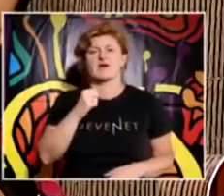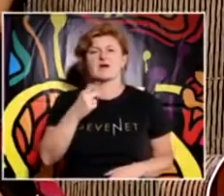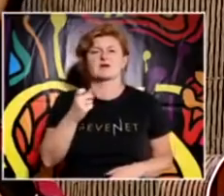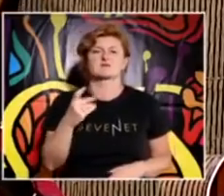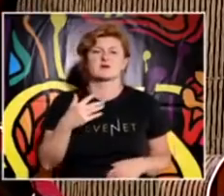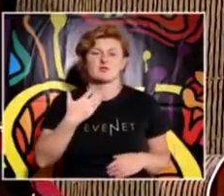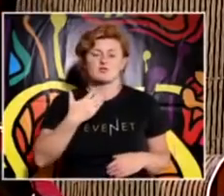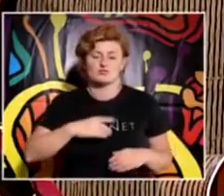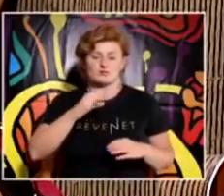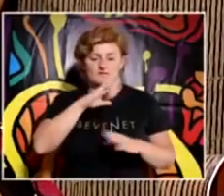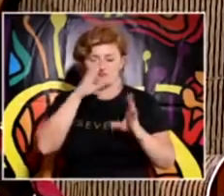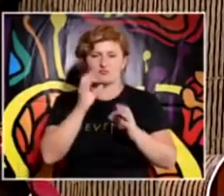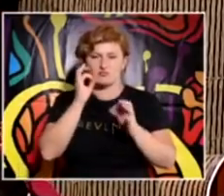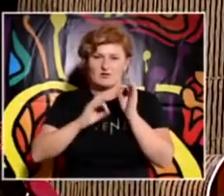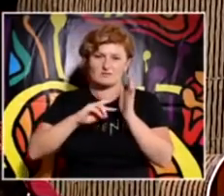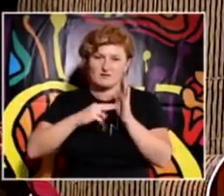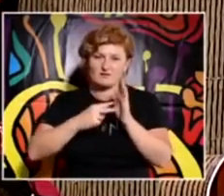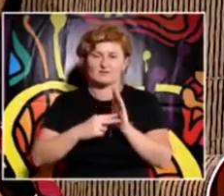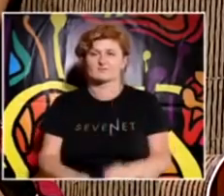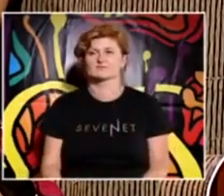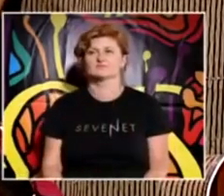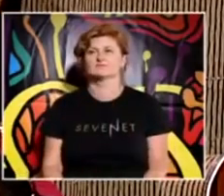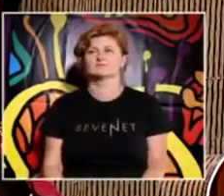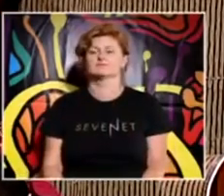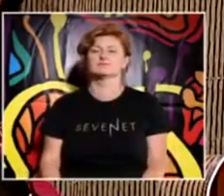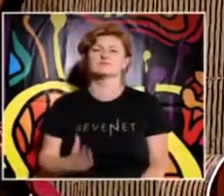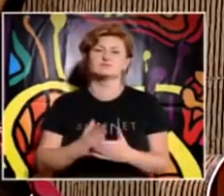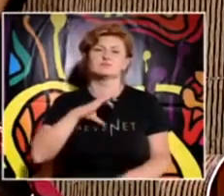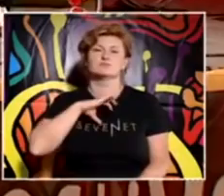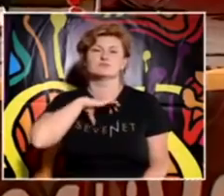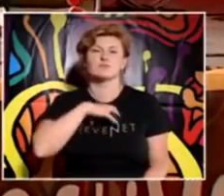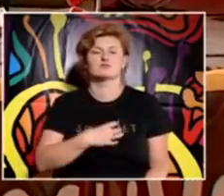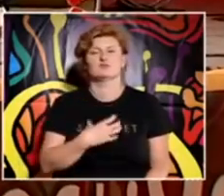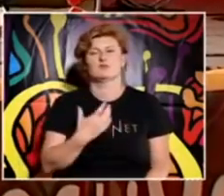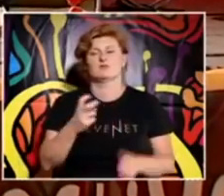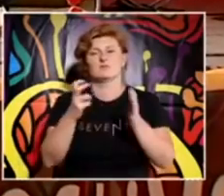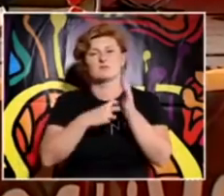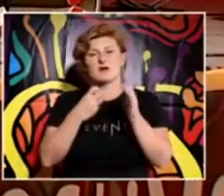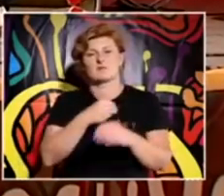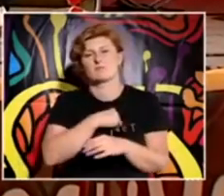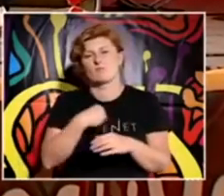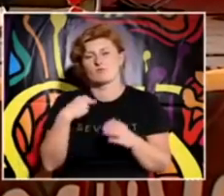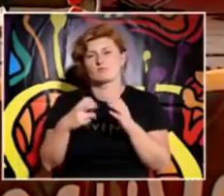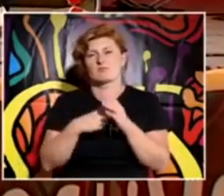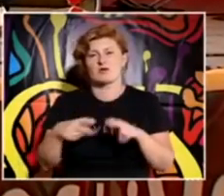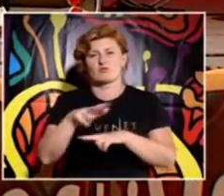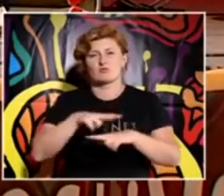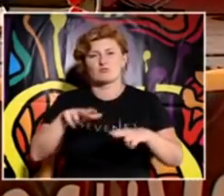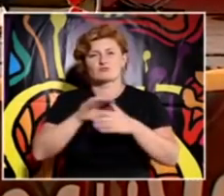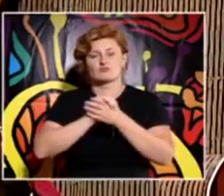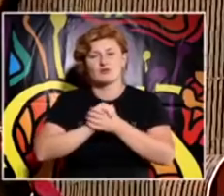ale męczyła nas przede wszystkim ten brak Polski, brak naszych przyjaciół, brak naszej rodziny, brak